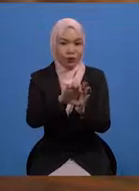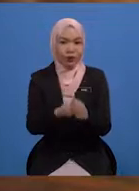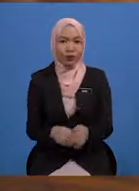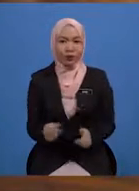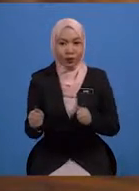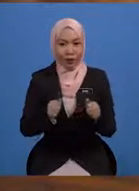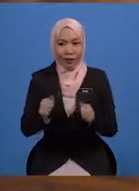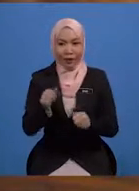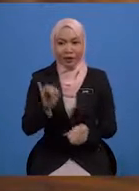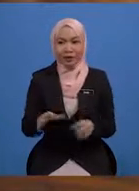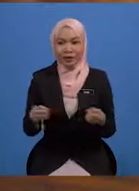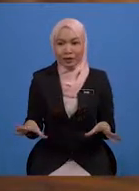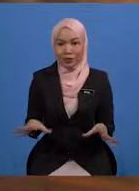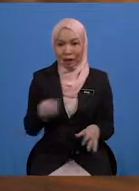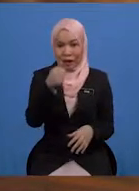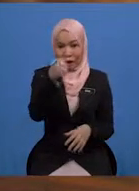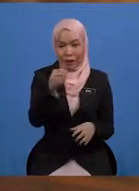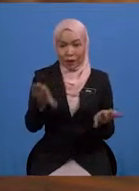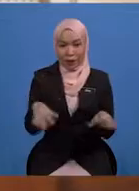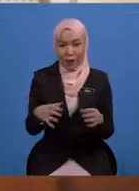merakam peristiwa melalui seni catan.